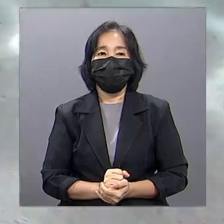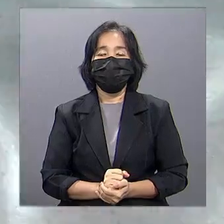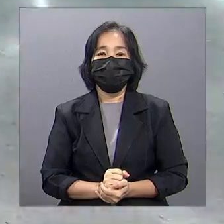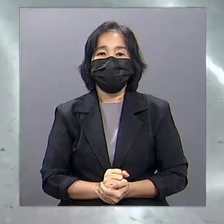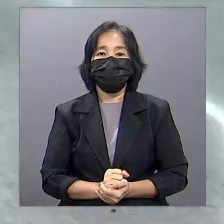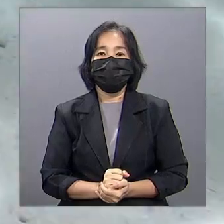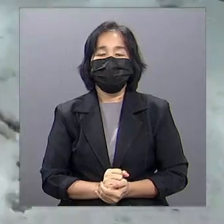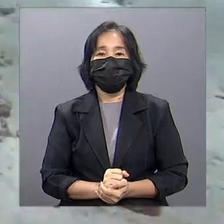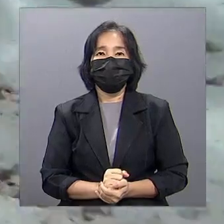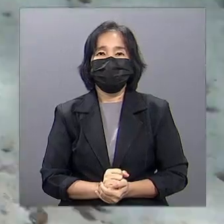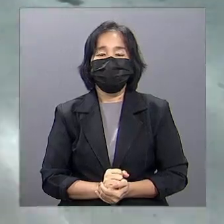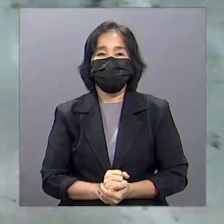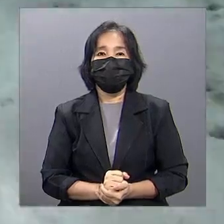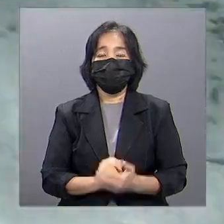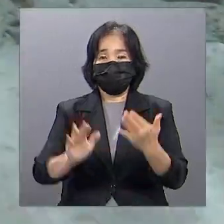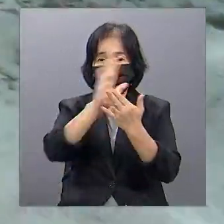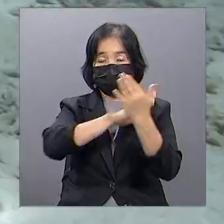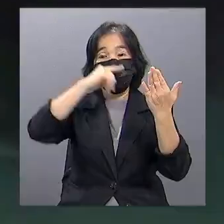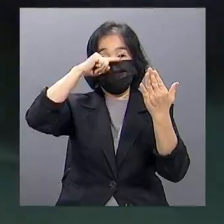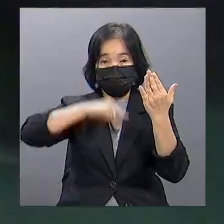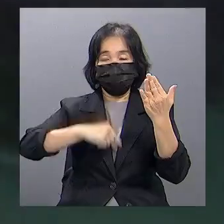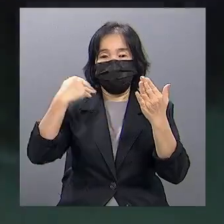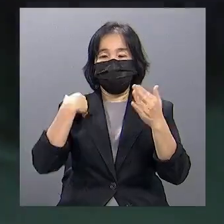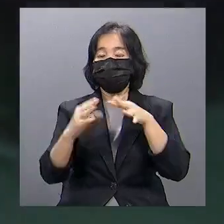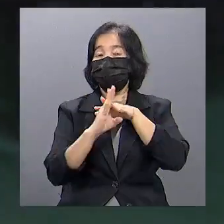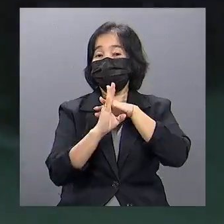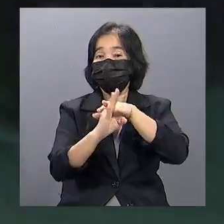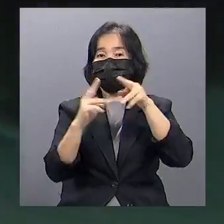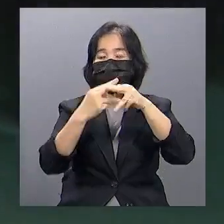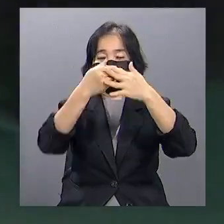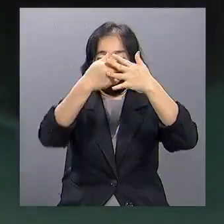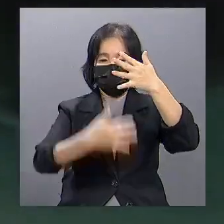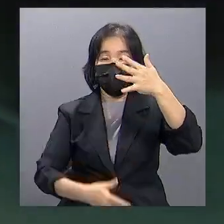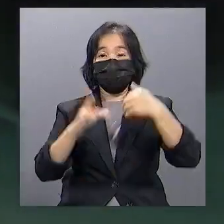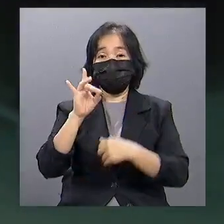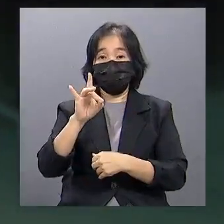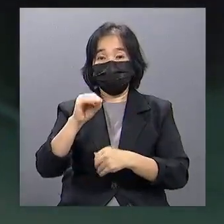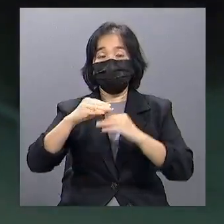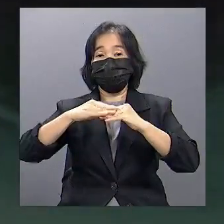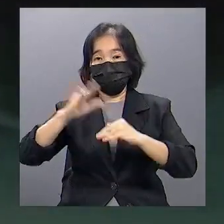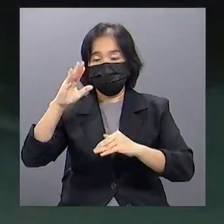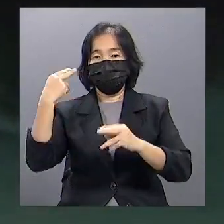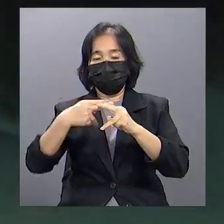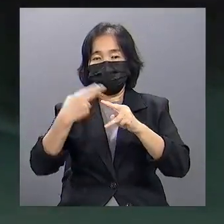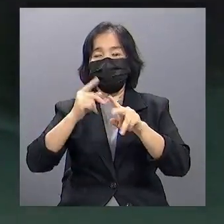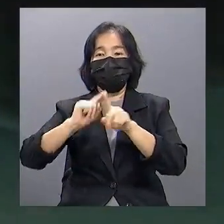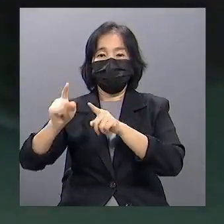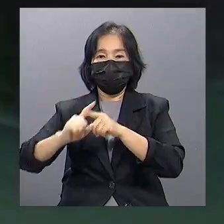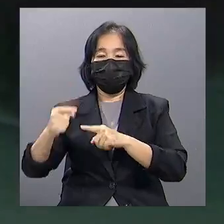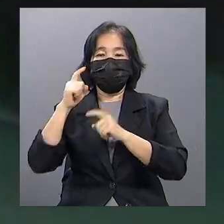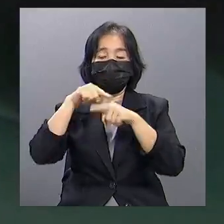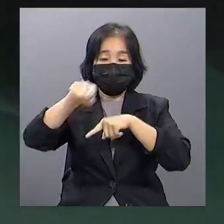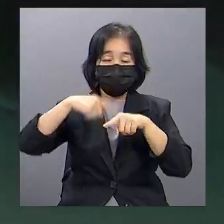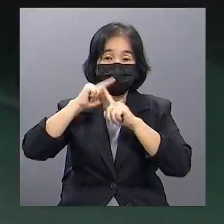สำหรับเมืองไทยที่มีฉลาม80ชนิดมากกว่าครึ่งหนึ่งเป็นฉลามที่เสี่ยงต่อการสูญพันธุ์ทั้งสิ้นตามการจัด